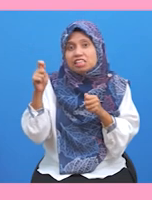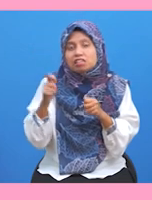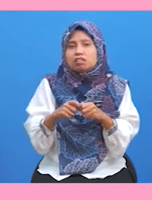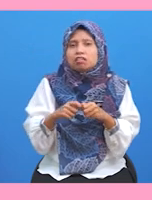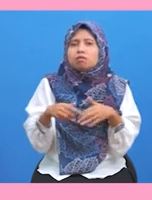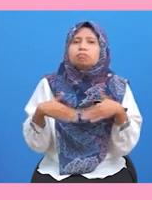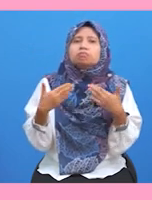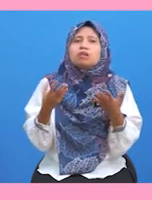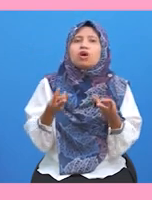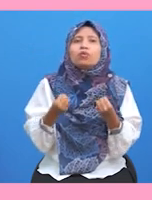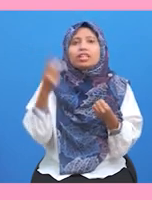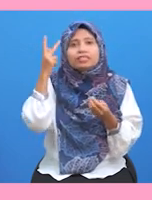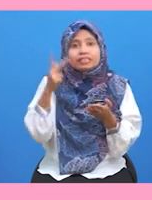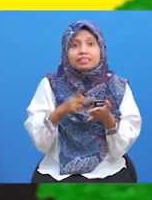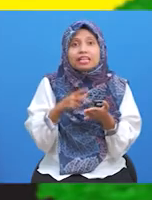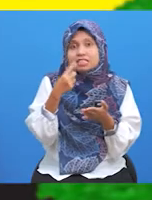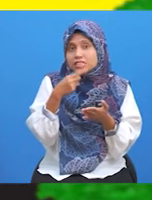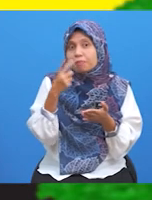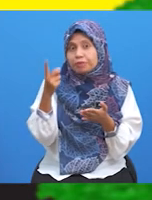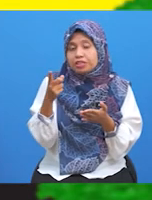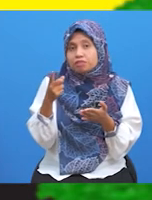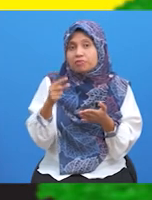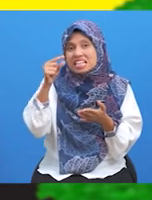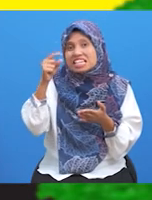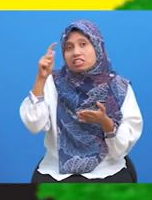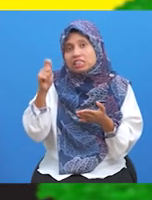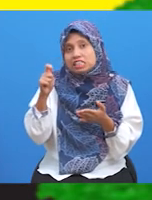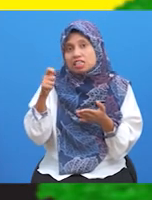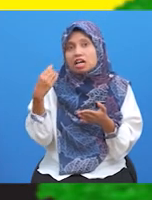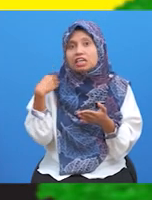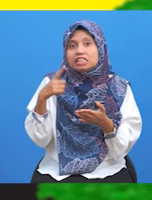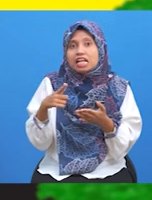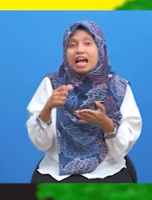kita kenali siapakah beliau. Gerard T. McBrien